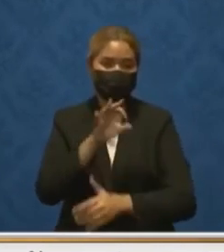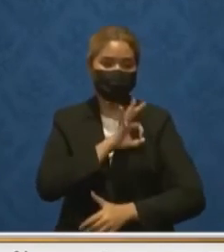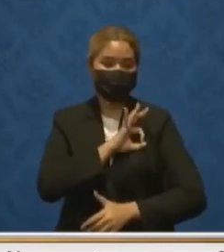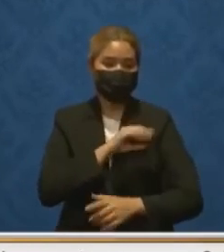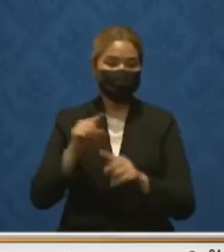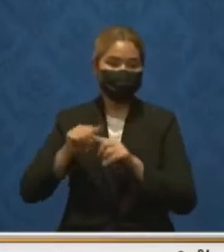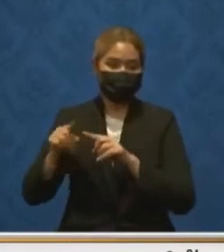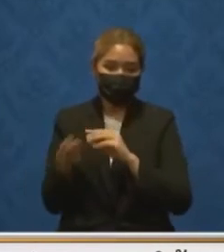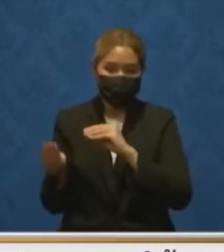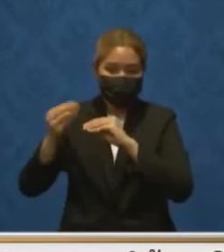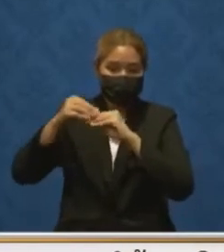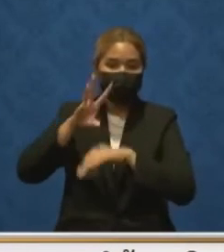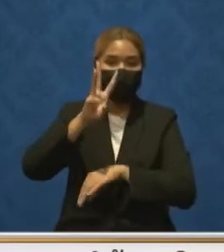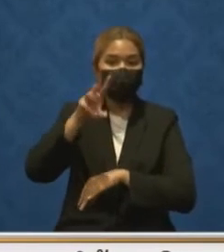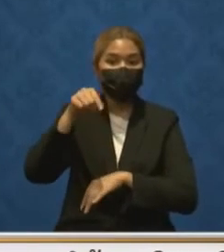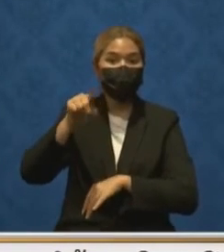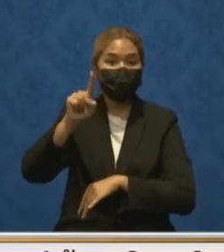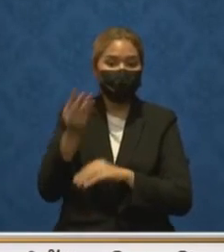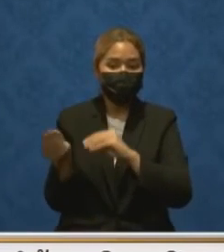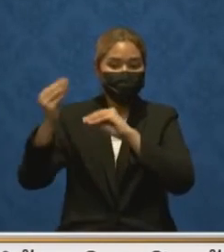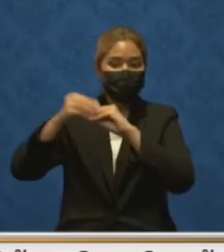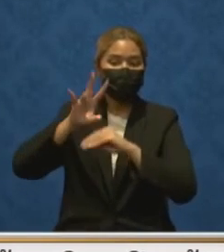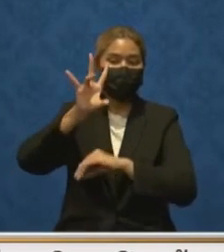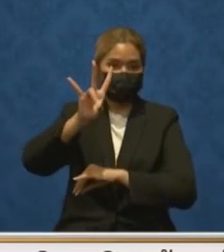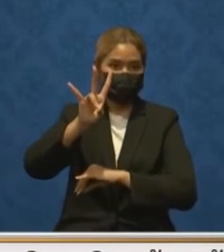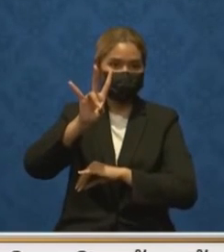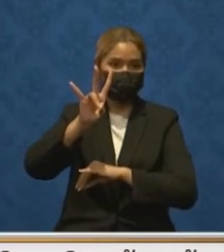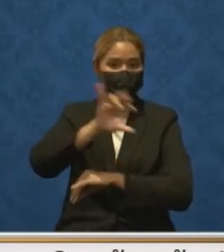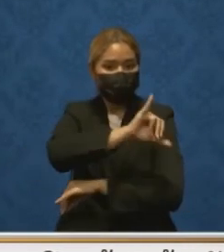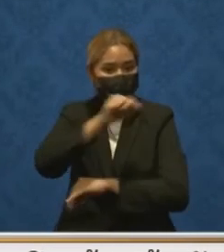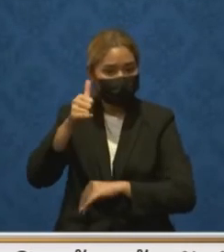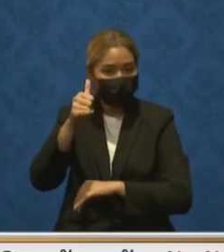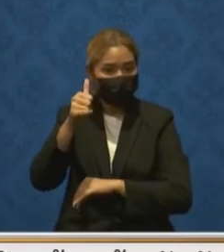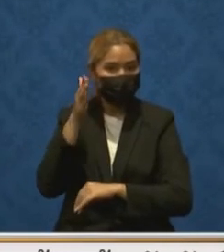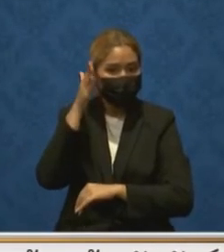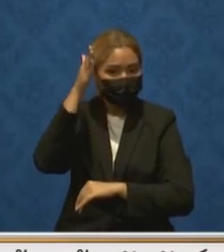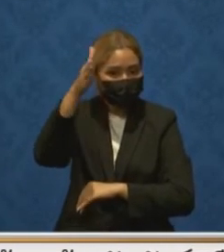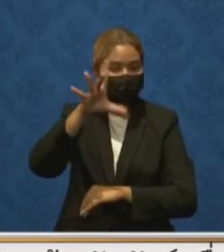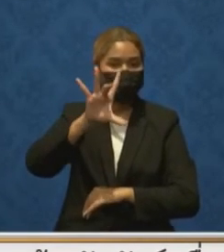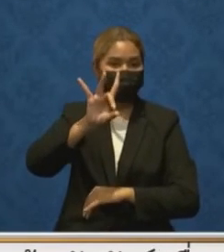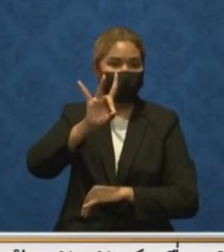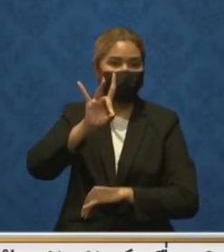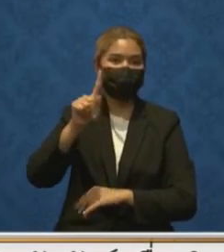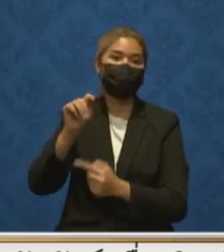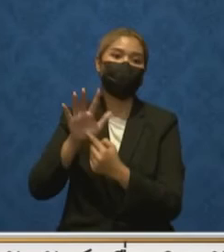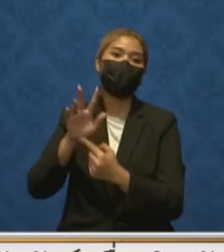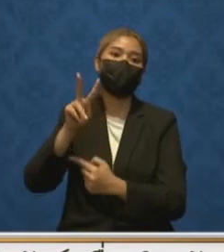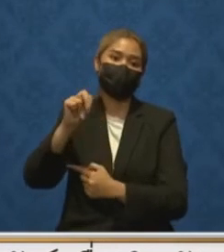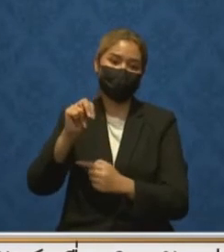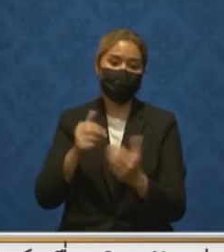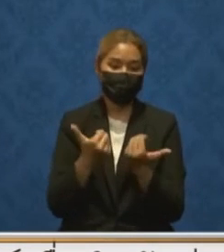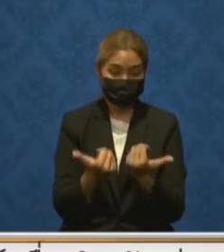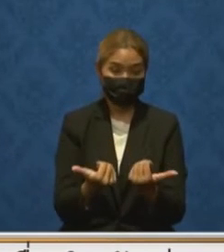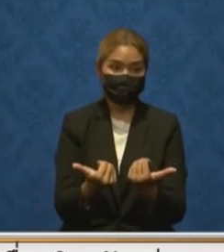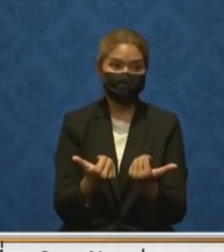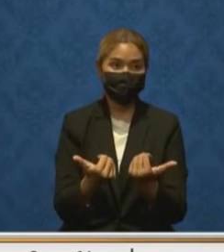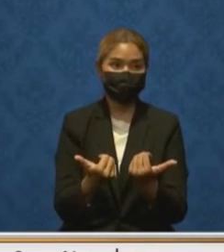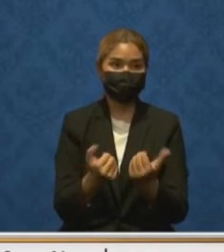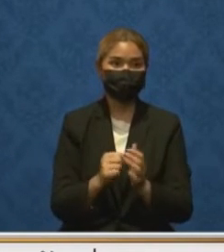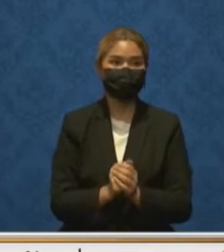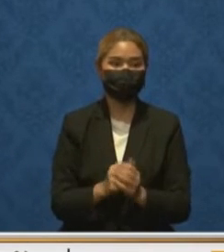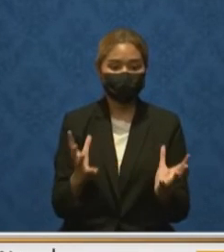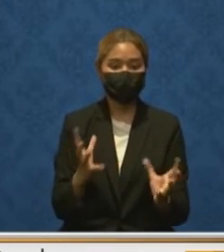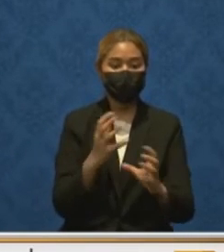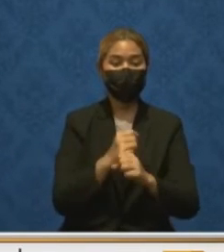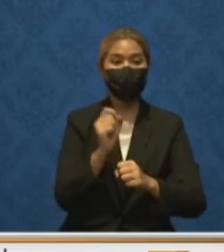เราจะเพิ่มจาก 6.1 เป็ 7 หรืออาจจะไปถงเกือบ 8 ลานตันสำหับปีนี้ ซึ่งผลก็คื